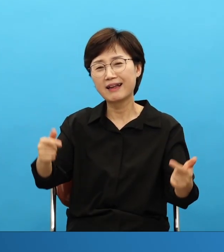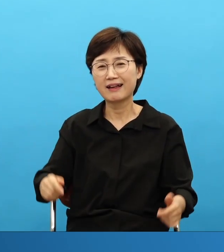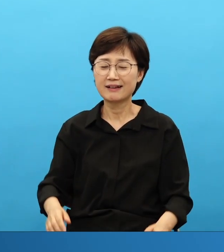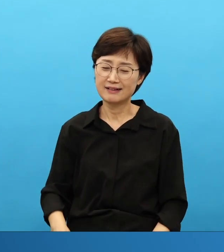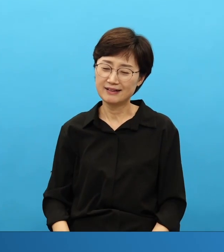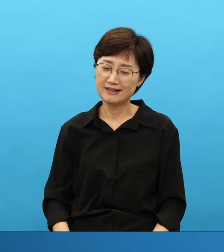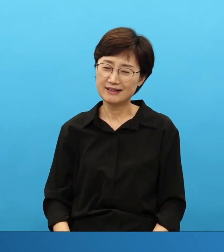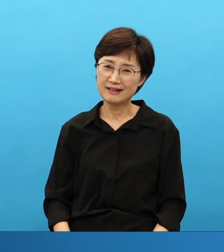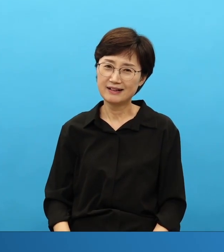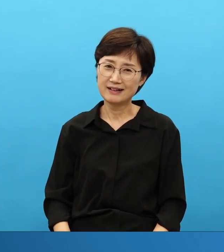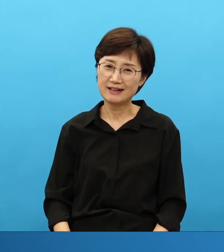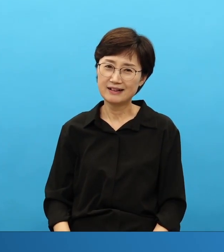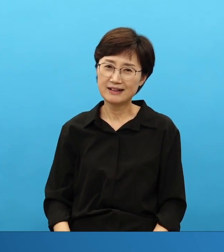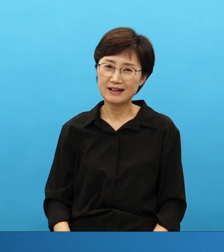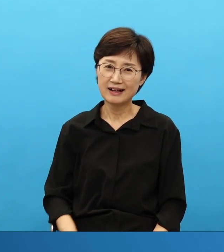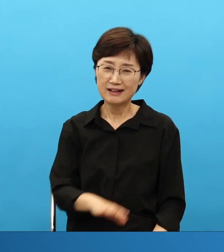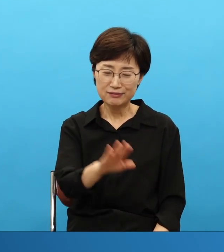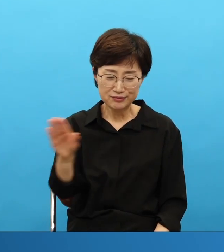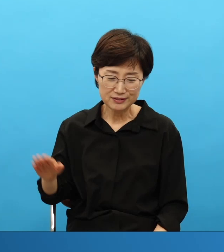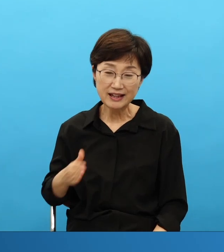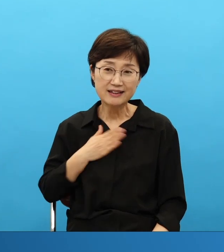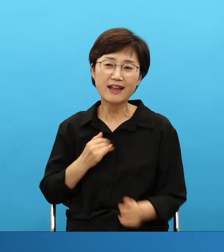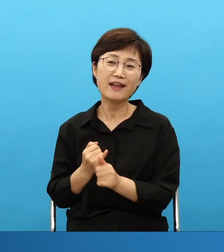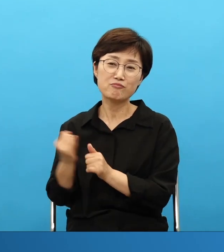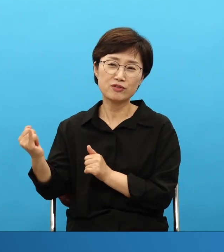났네 우리 집 사람은